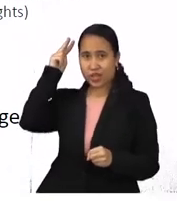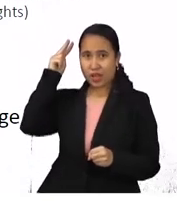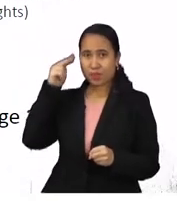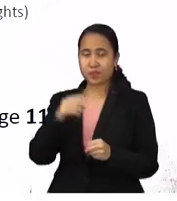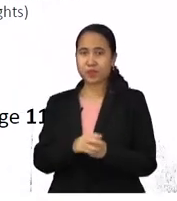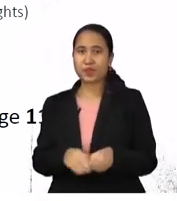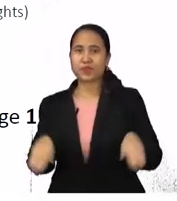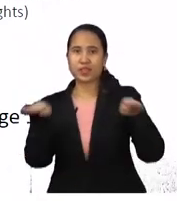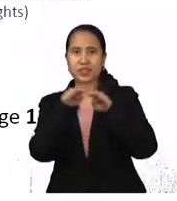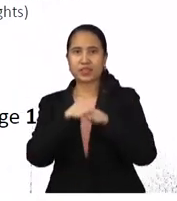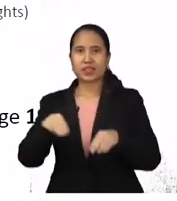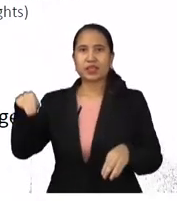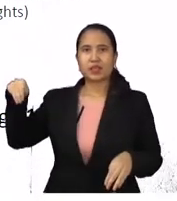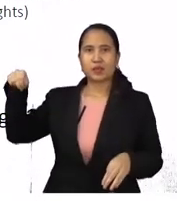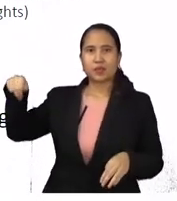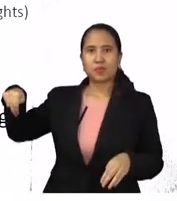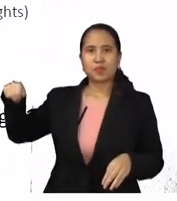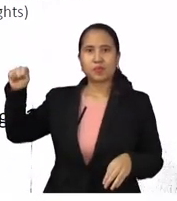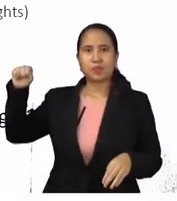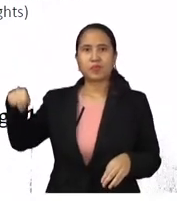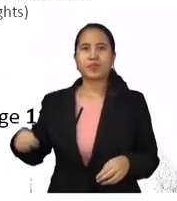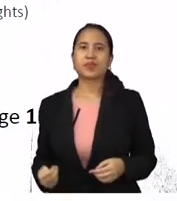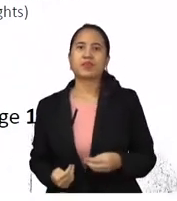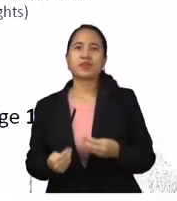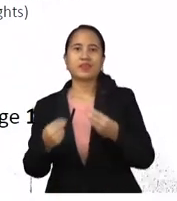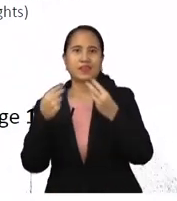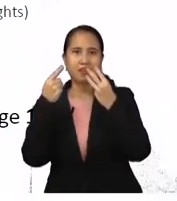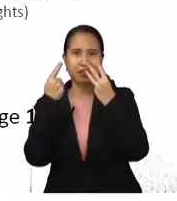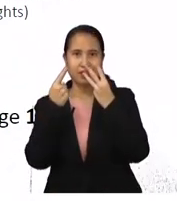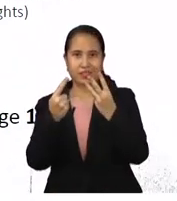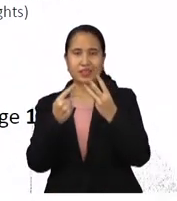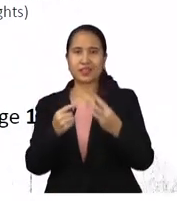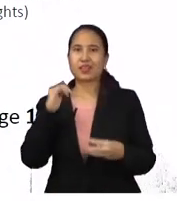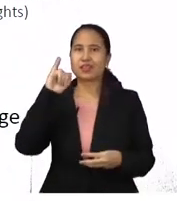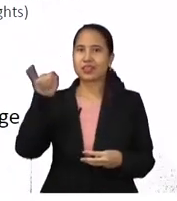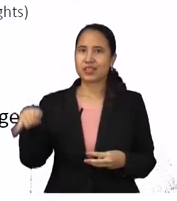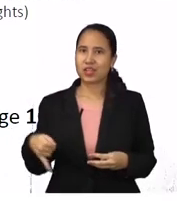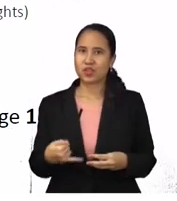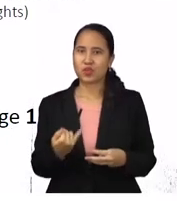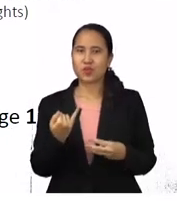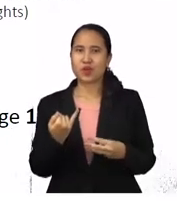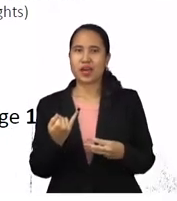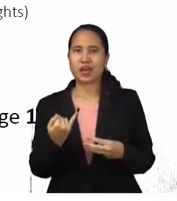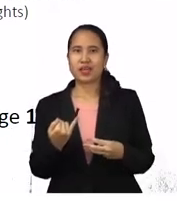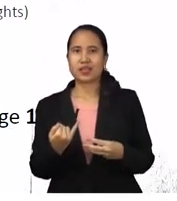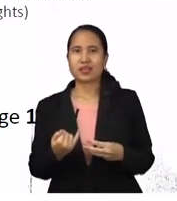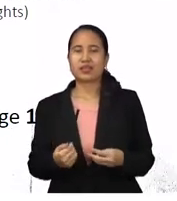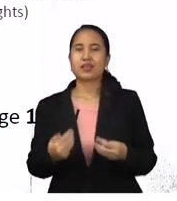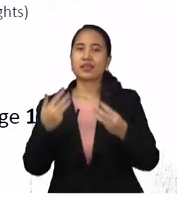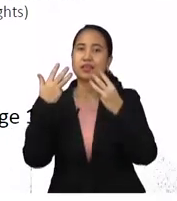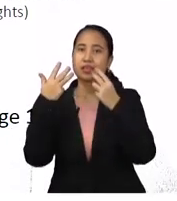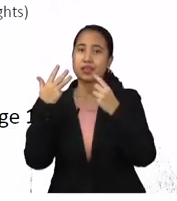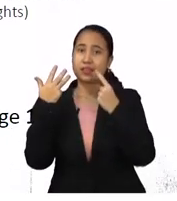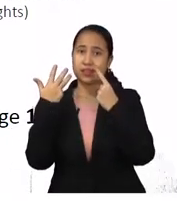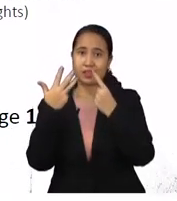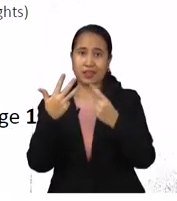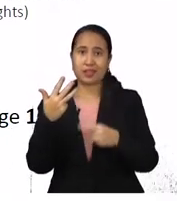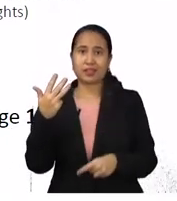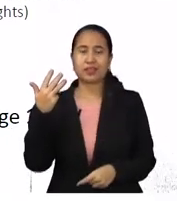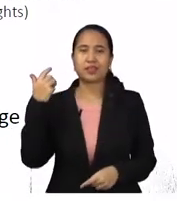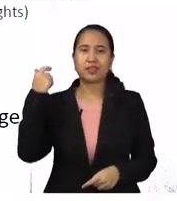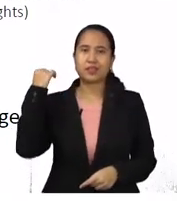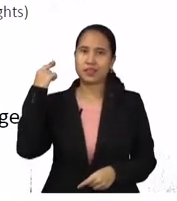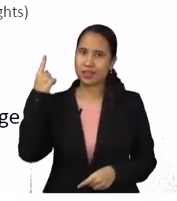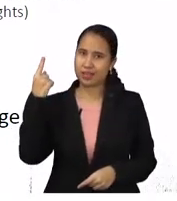in zaken het verdragenrecht op 31 januari 1991 geratificeerd en heeft zij dus gecommitteerd aan de